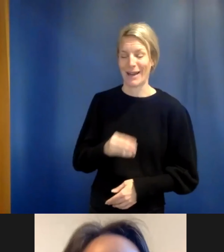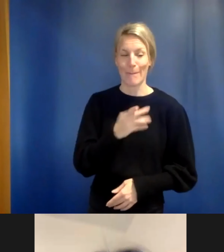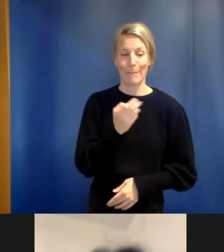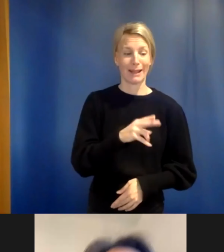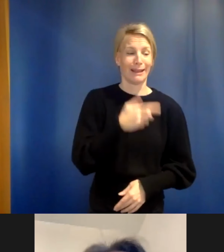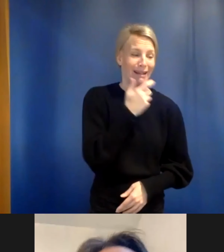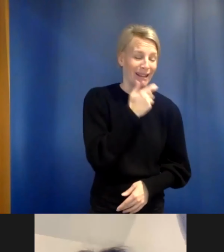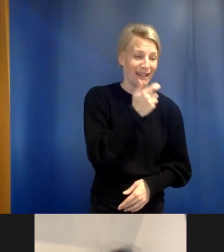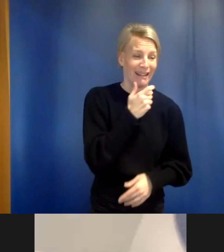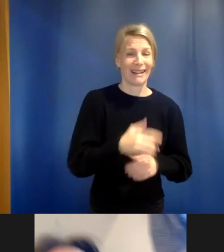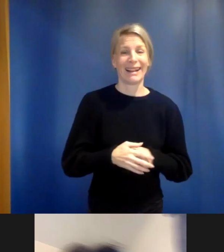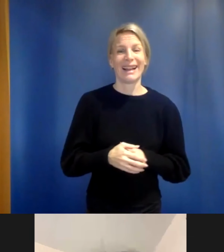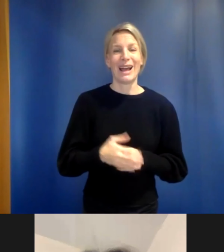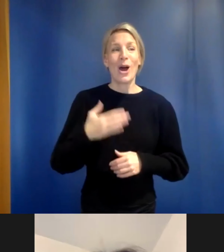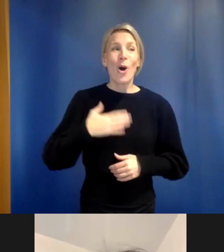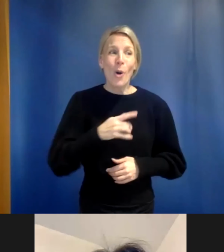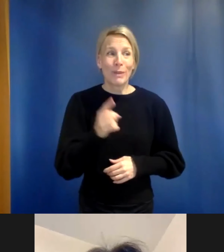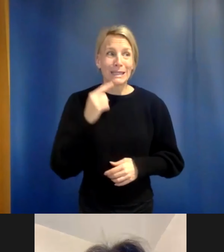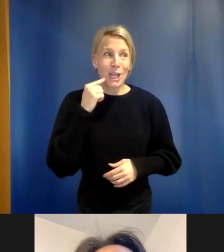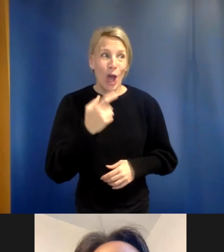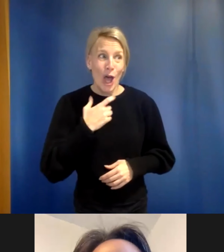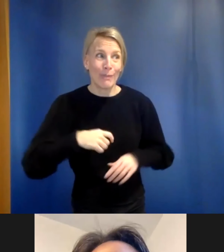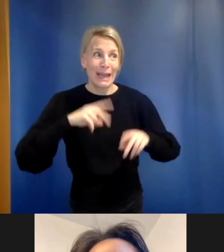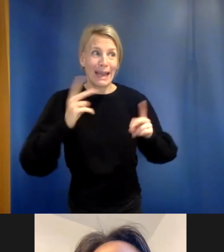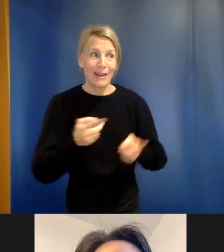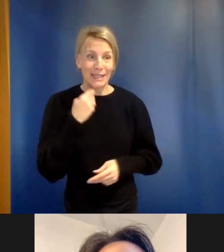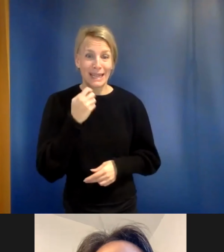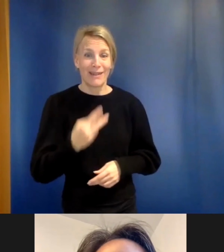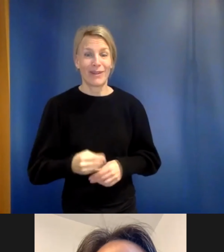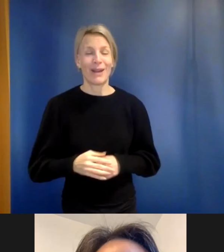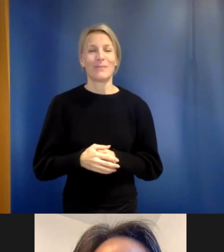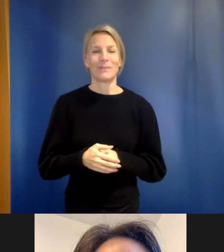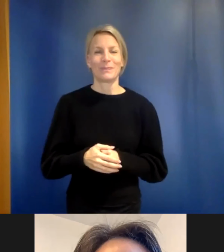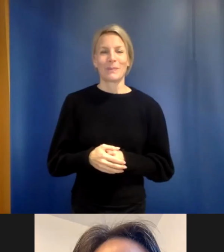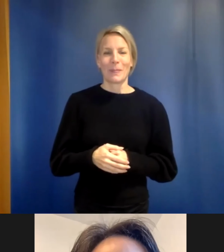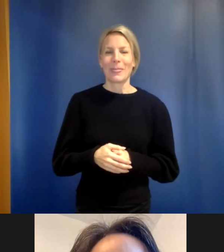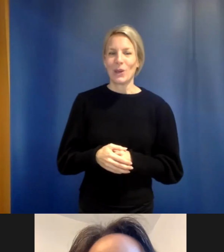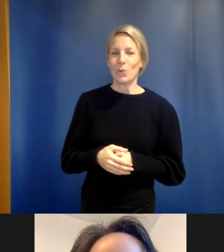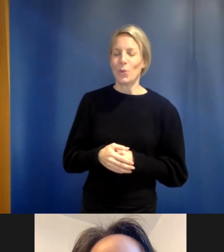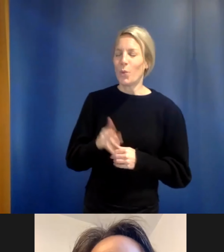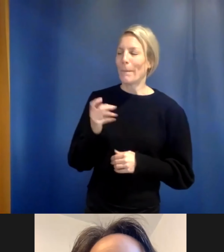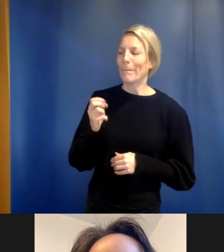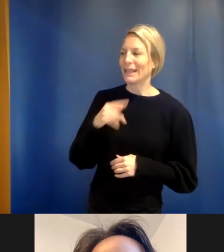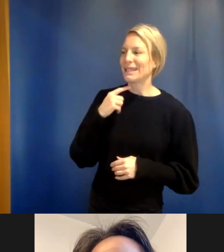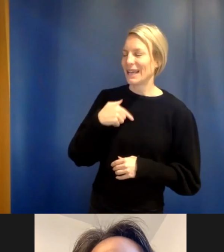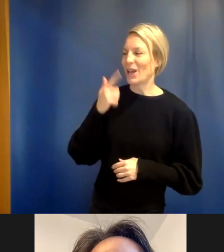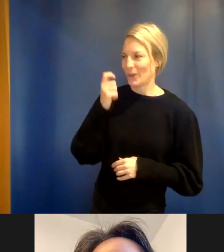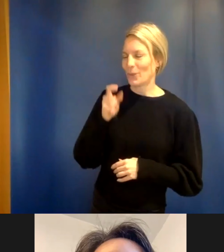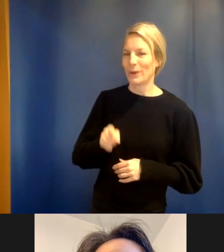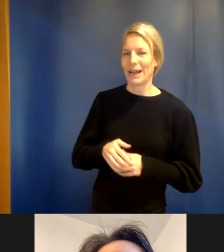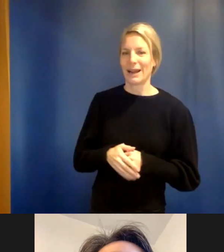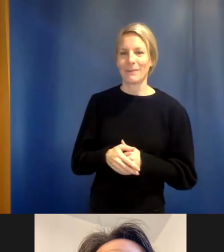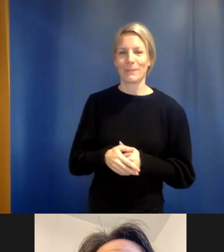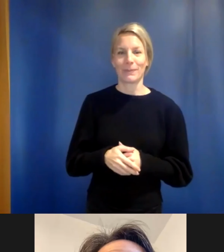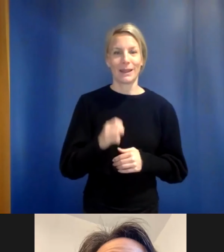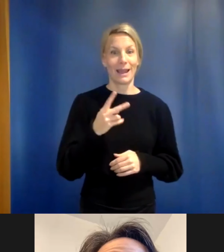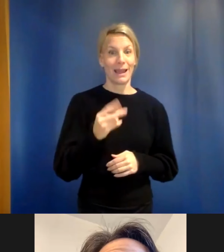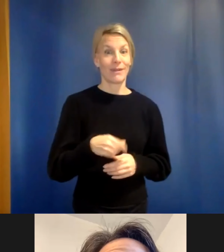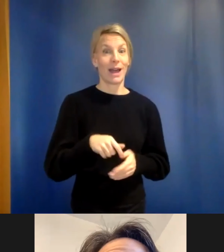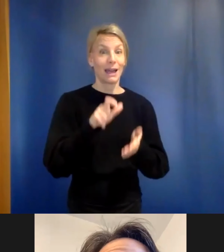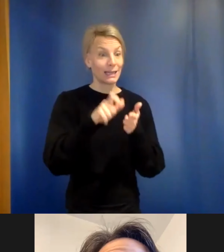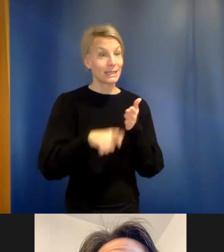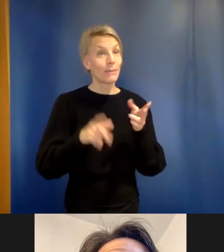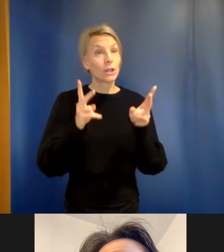Jag hoppas att ni hör mig i alla fall. Ja jag tror det. Vad bra. Nej men recepten som